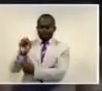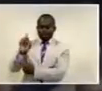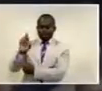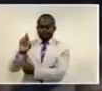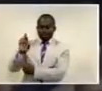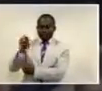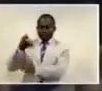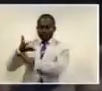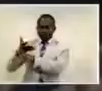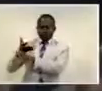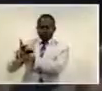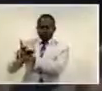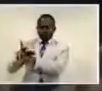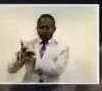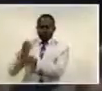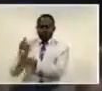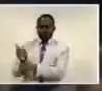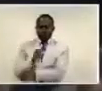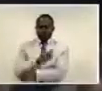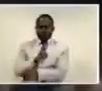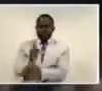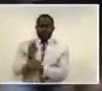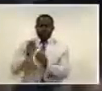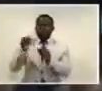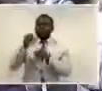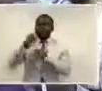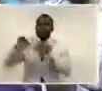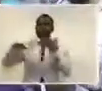n'abaturutse ahandi ari hose muraho cyane.